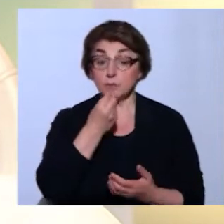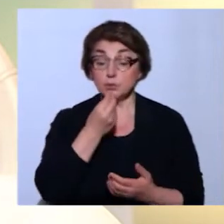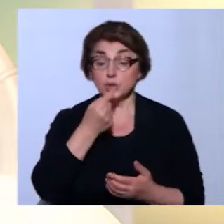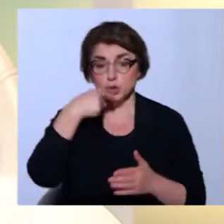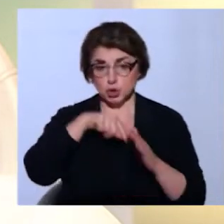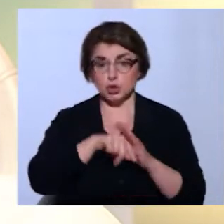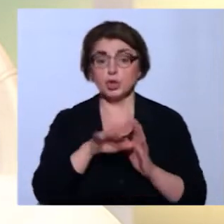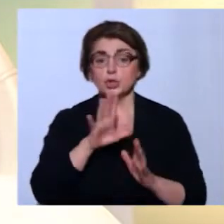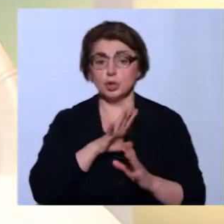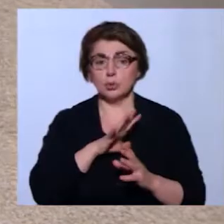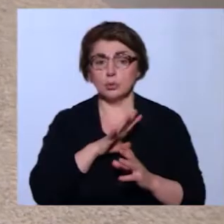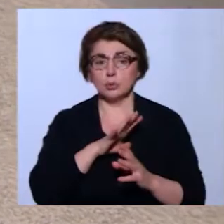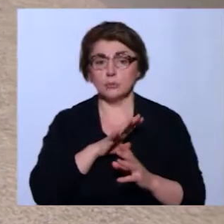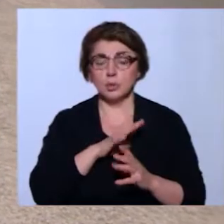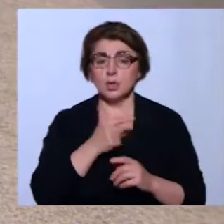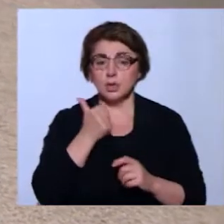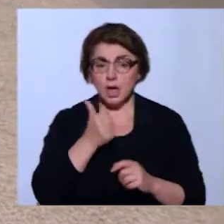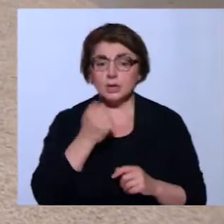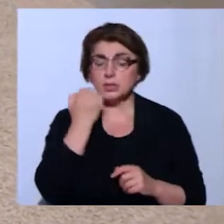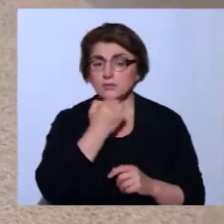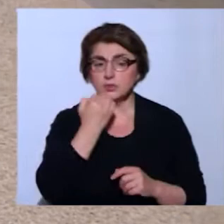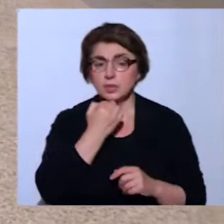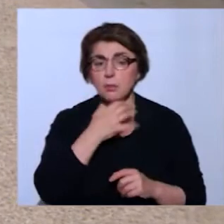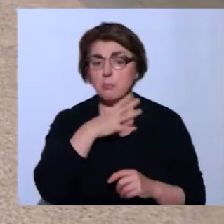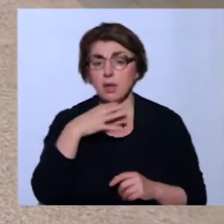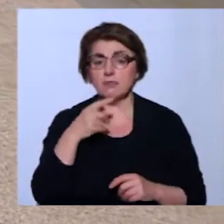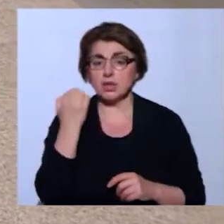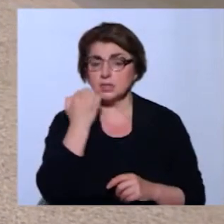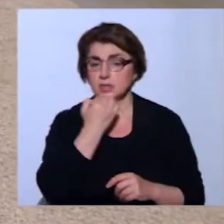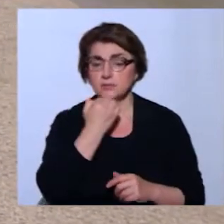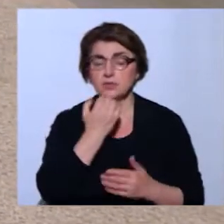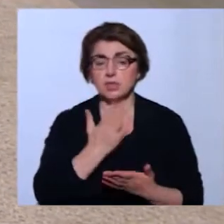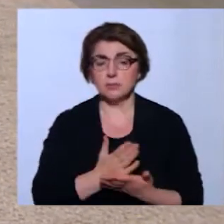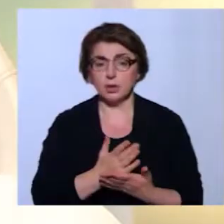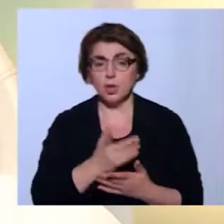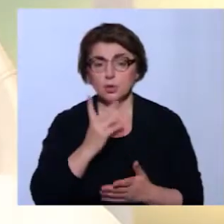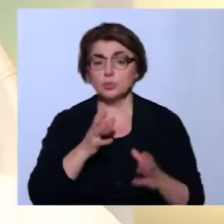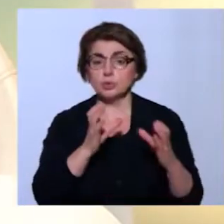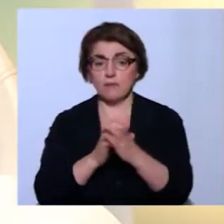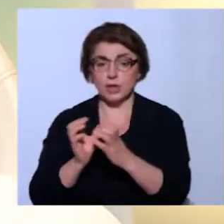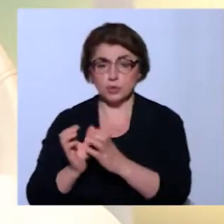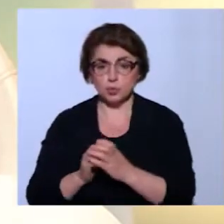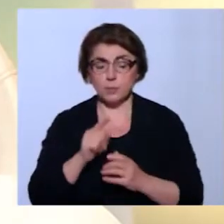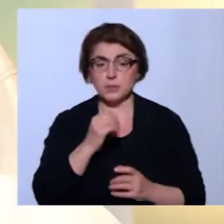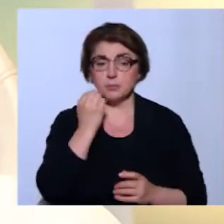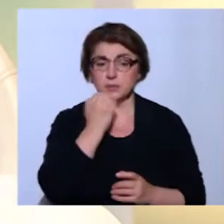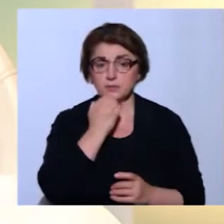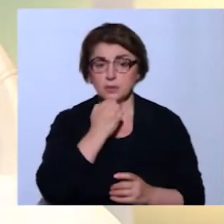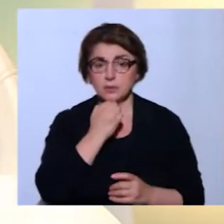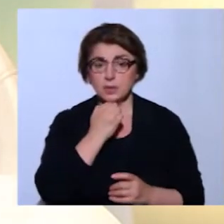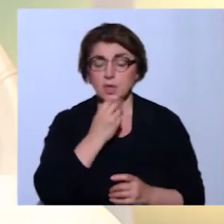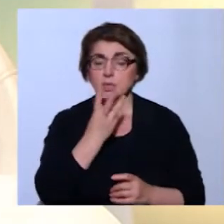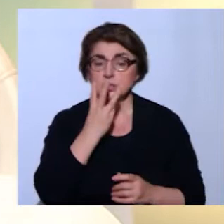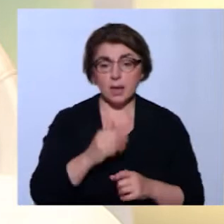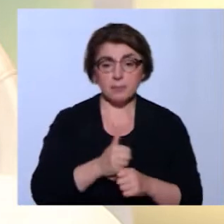შეიცავდეს საკვებ ნივთიერებებს. Ბევრი ასეთი ნივთიერებაა, მაგრამ თუ დავაჯგუფებთ მათ, შეიძლება სამი